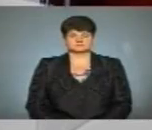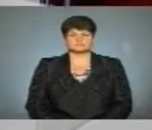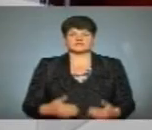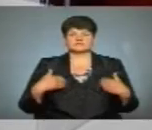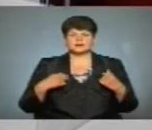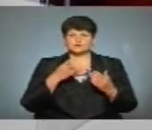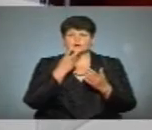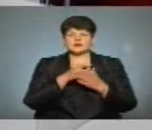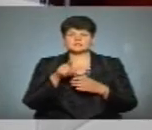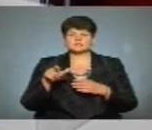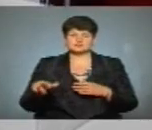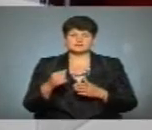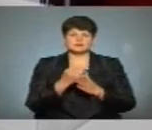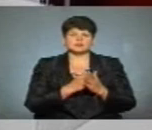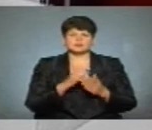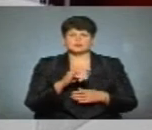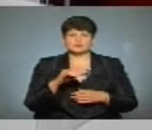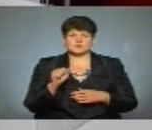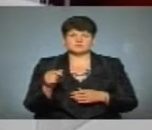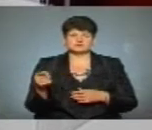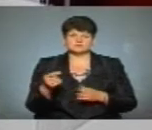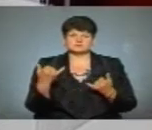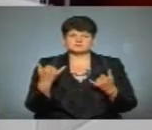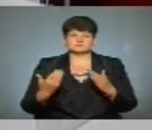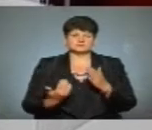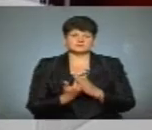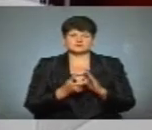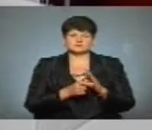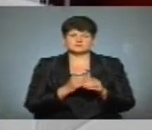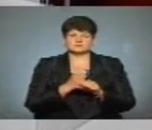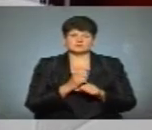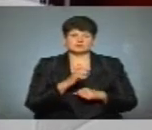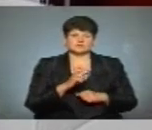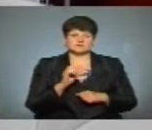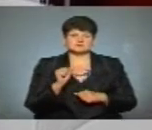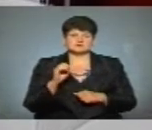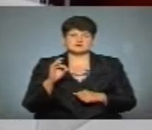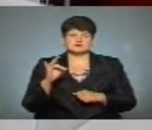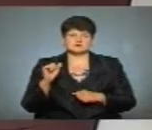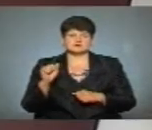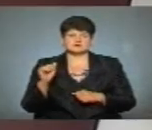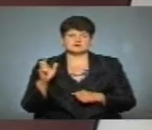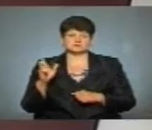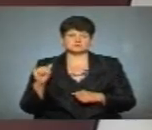Вітаю глядачів телеканалу ЮА Тернопіль. В ефірі новини. У студії Богдана Сарабун, сурдопереклад Надія